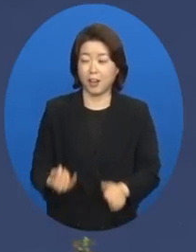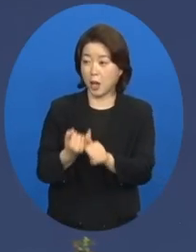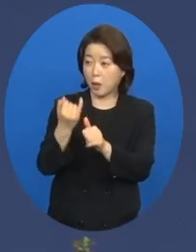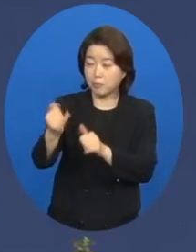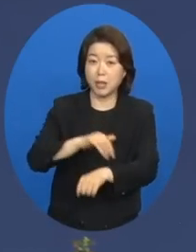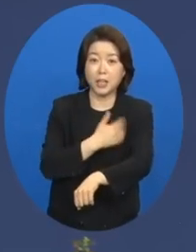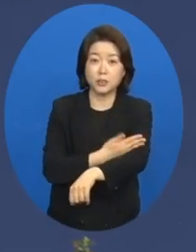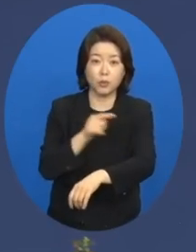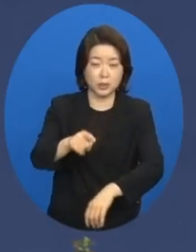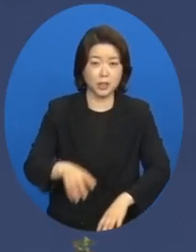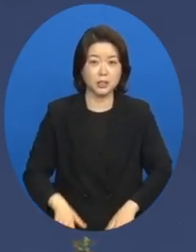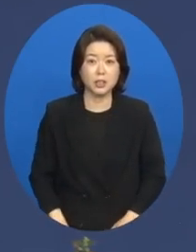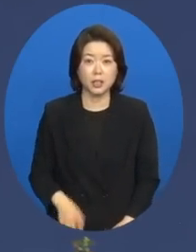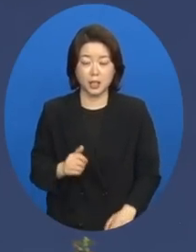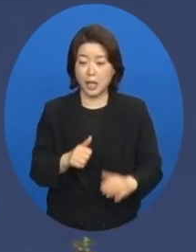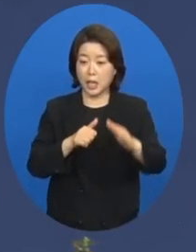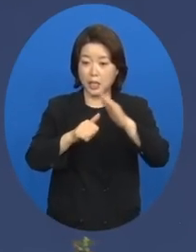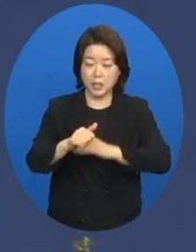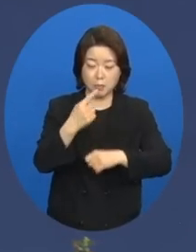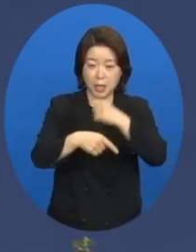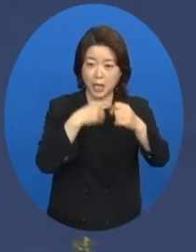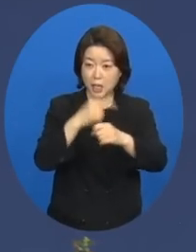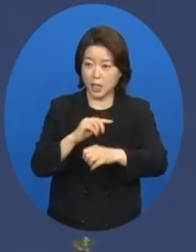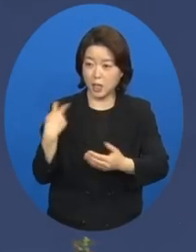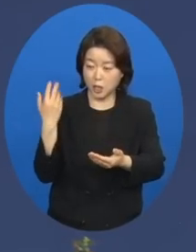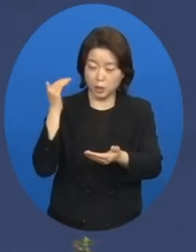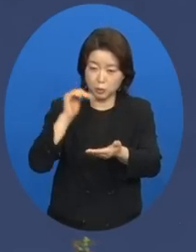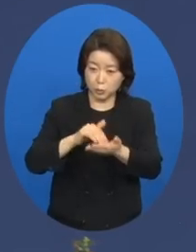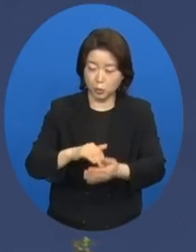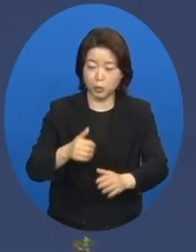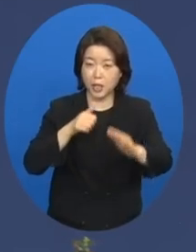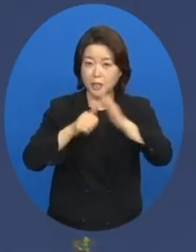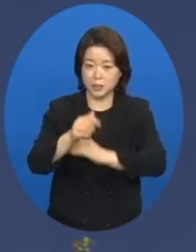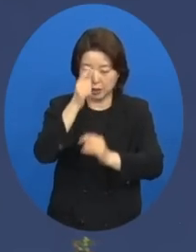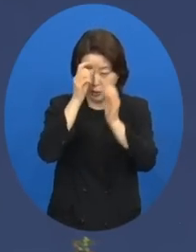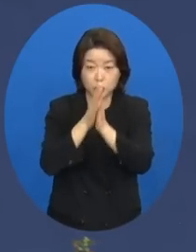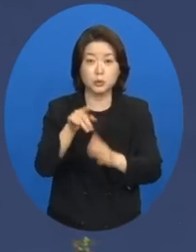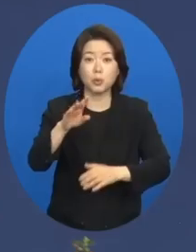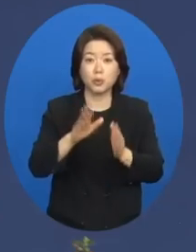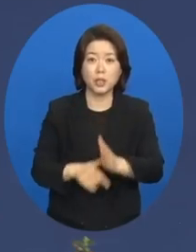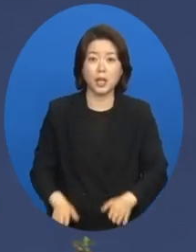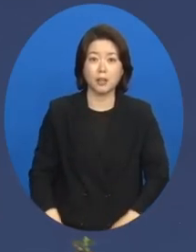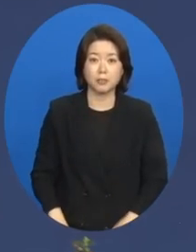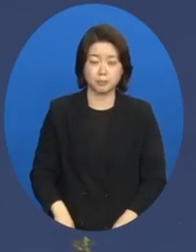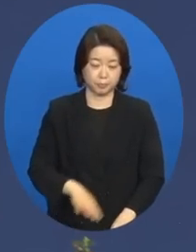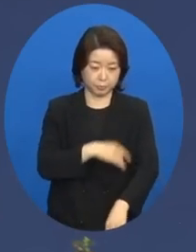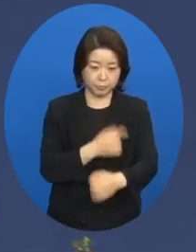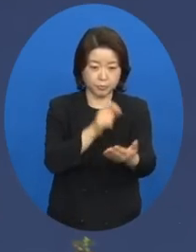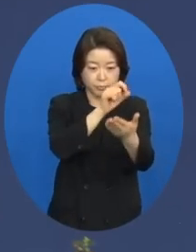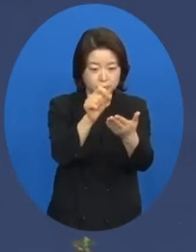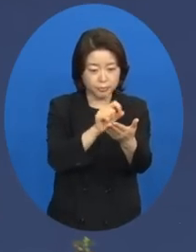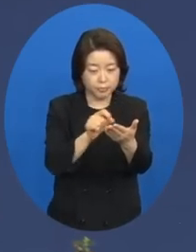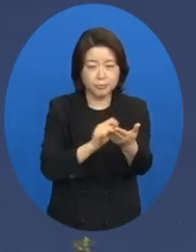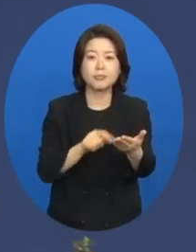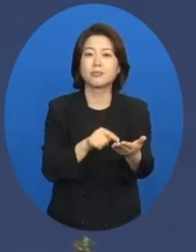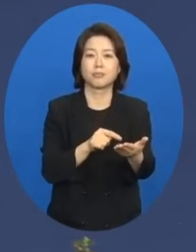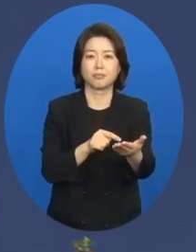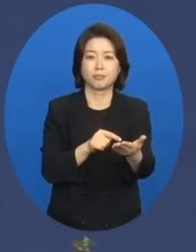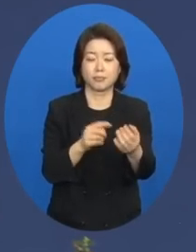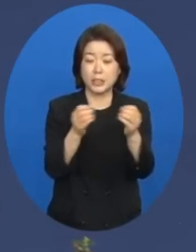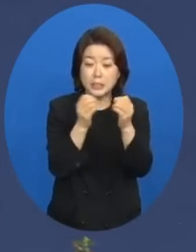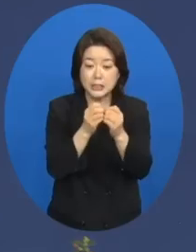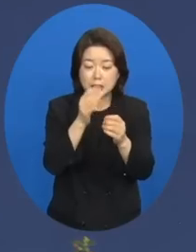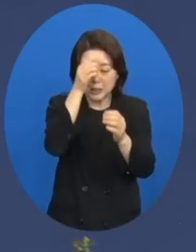권사님이 대표기도 1년에 한 번 돌아오는 그 순서 대표기도 순서에 거기다 권사가 써준 그